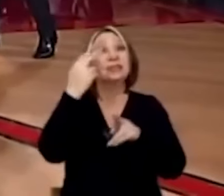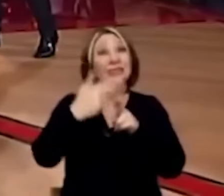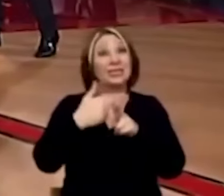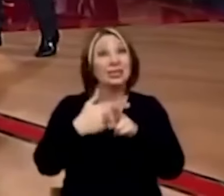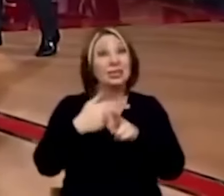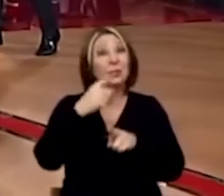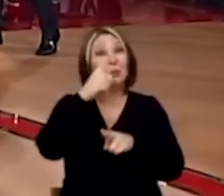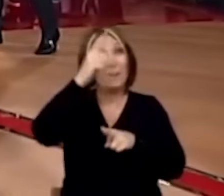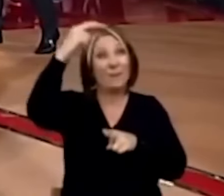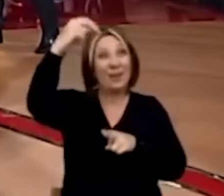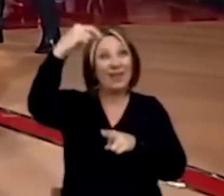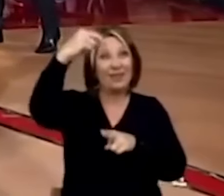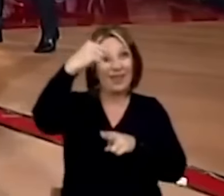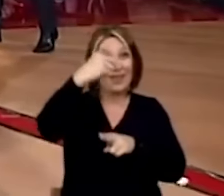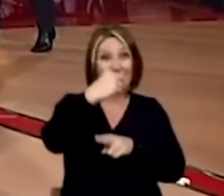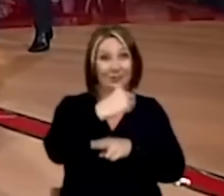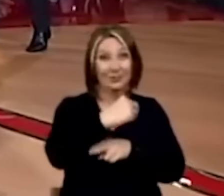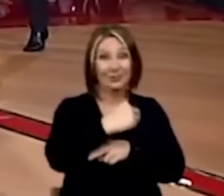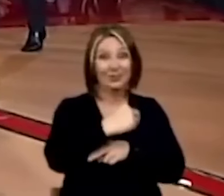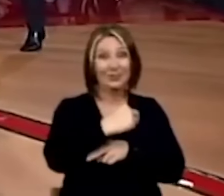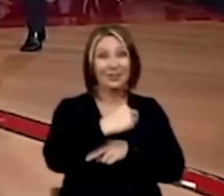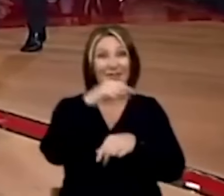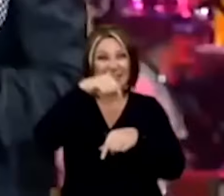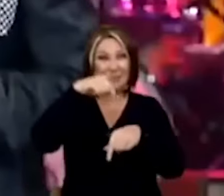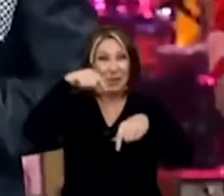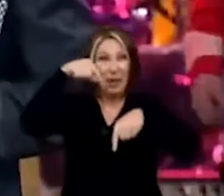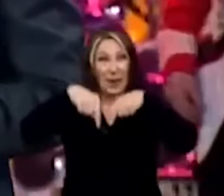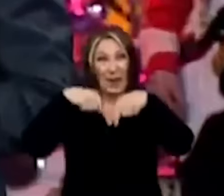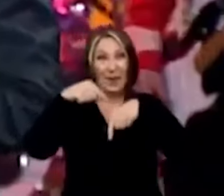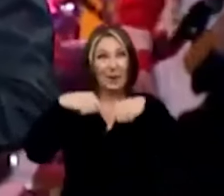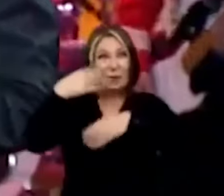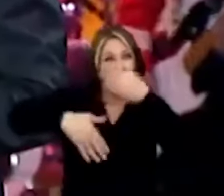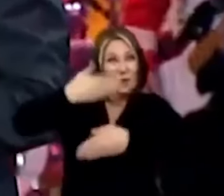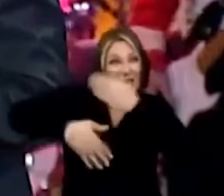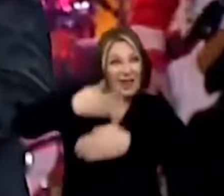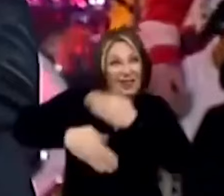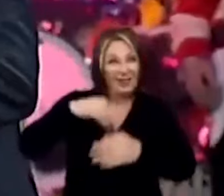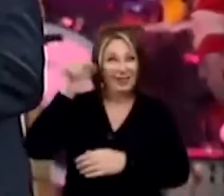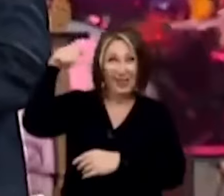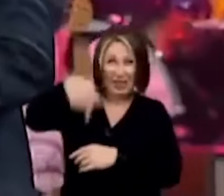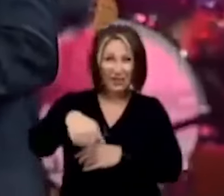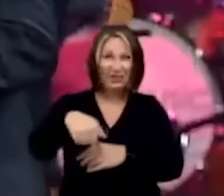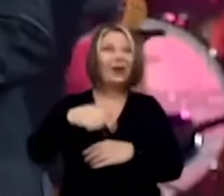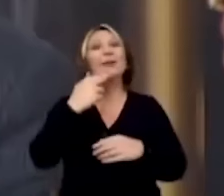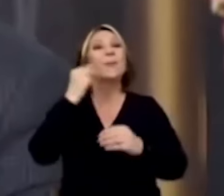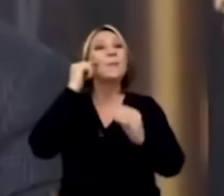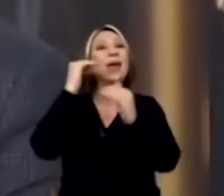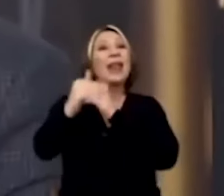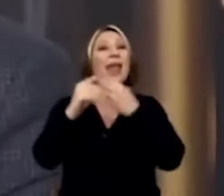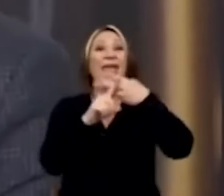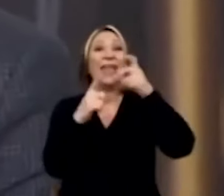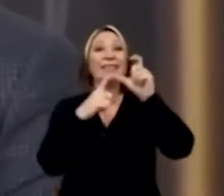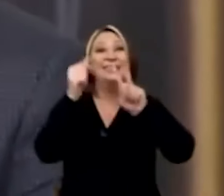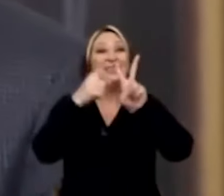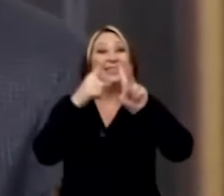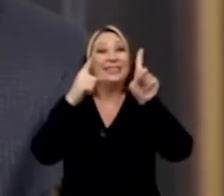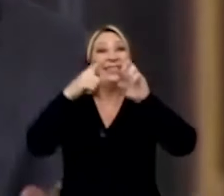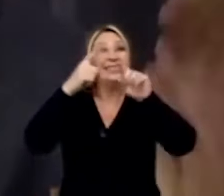deneyecek. Bu merdivenlerden şimdi yuvarlanarak gelecek. Hanımlar beyler, Esin